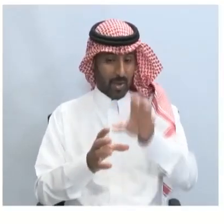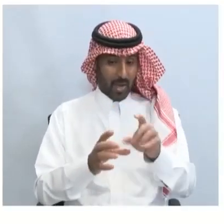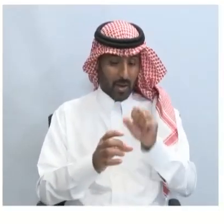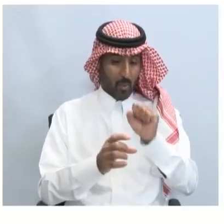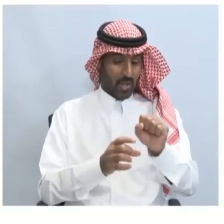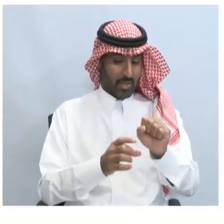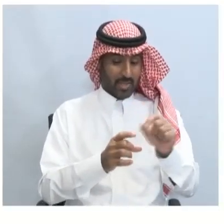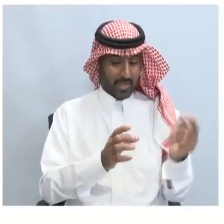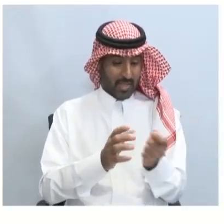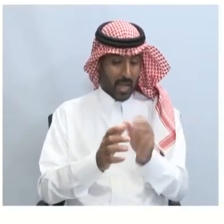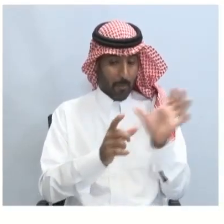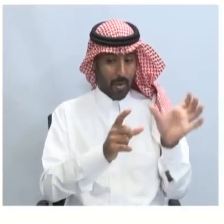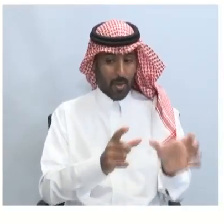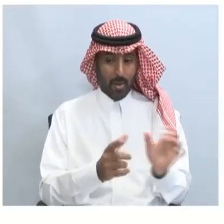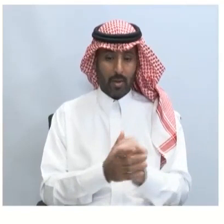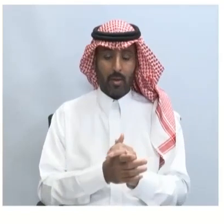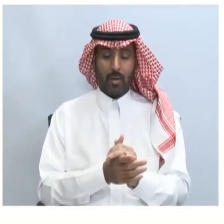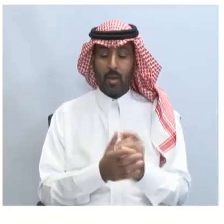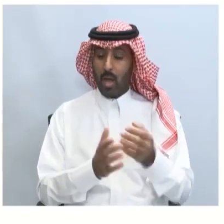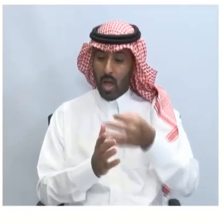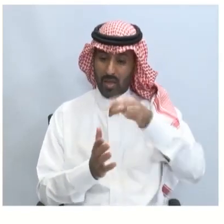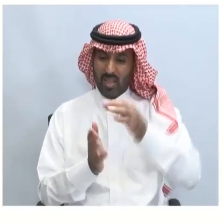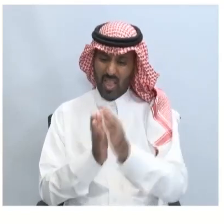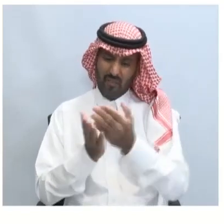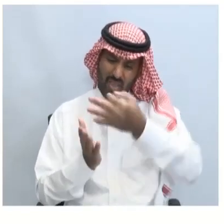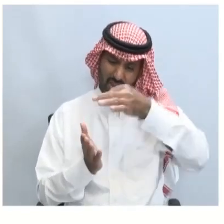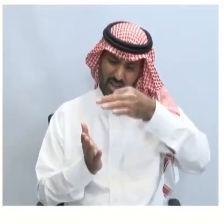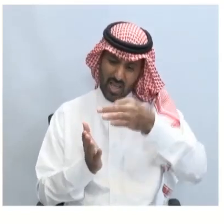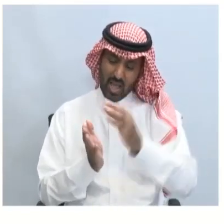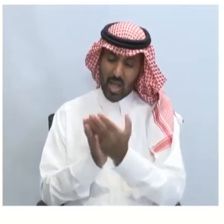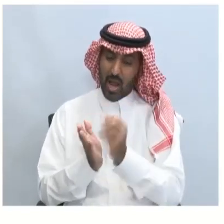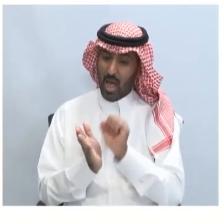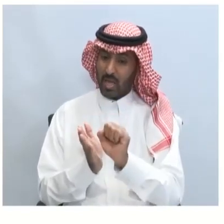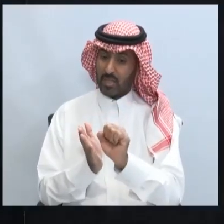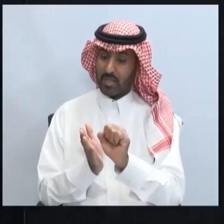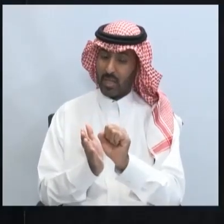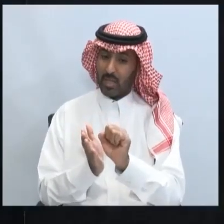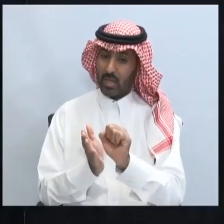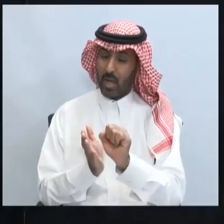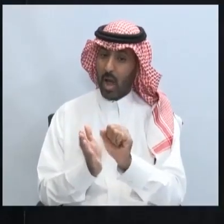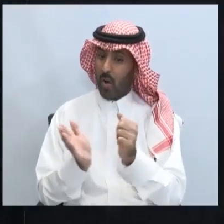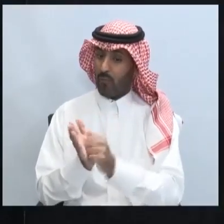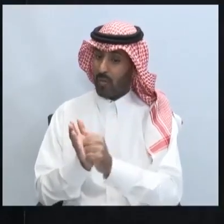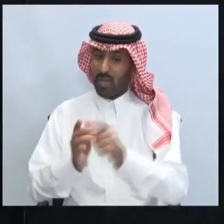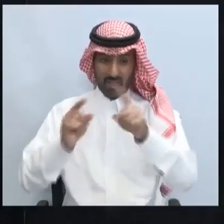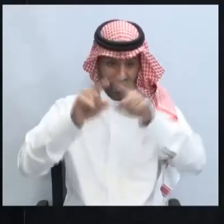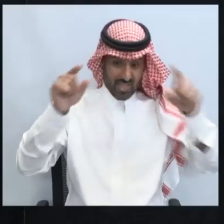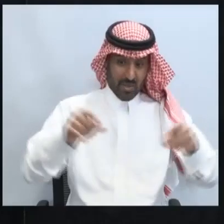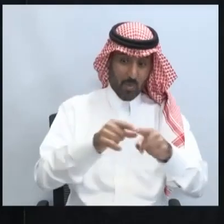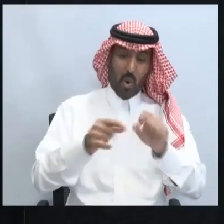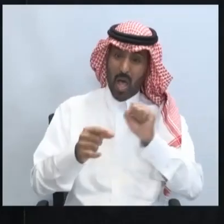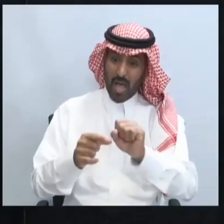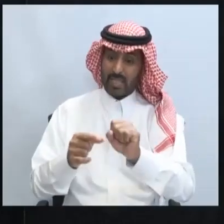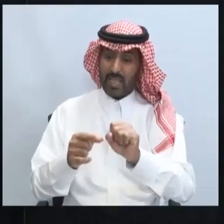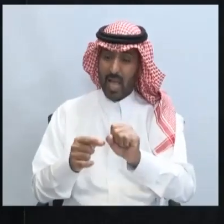المخصصه للكتابه لدي دفتري الخاص او اذا كان لدي في البيت سبوره خاصه